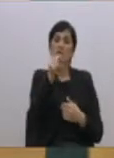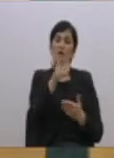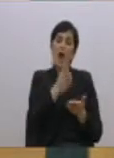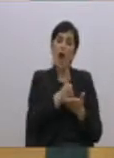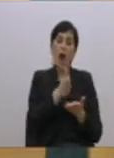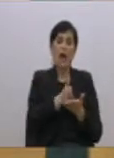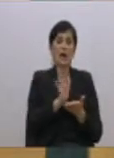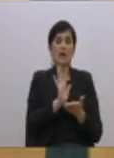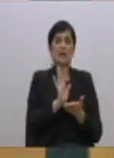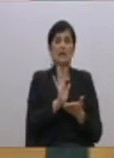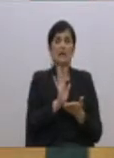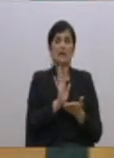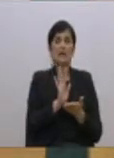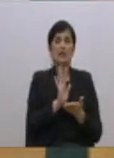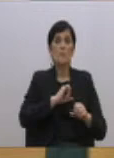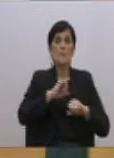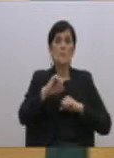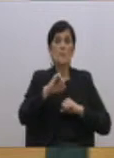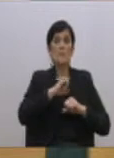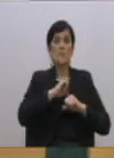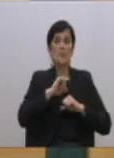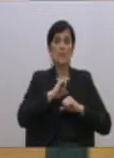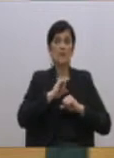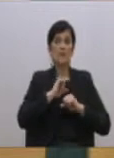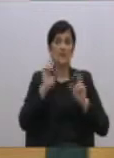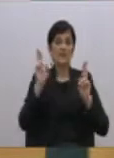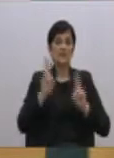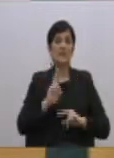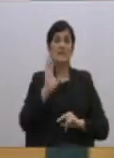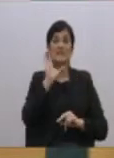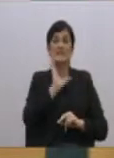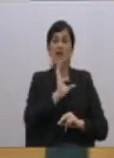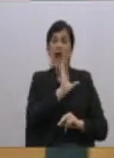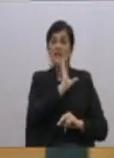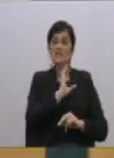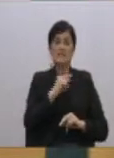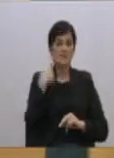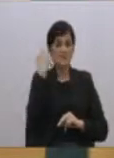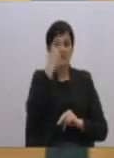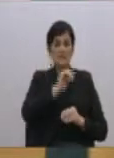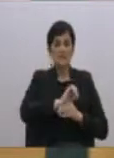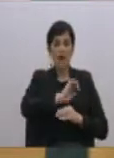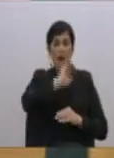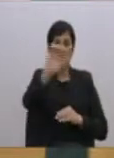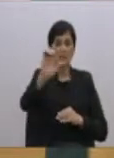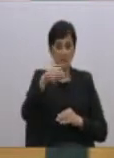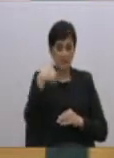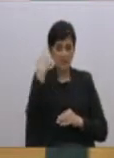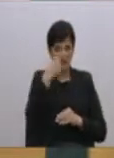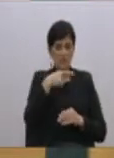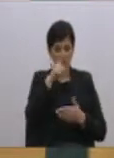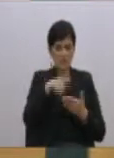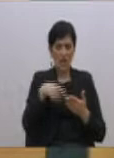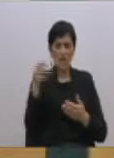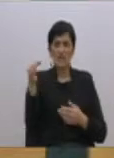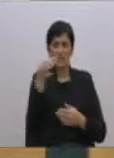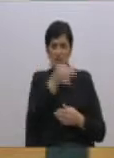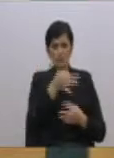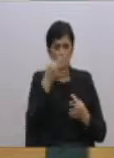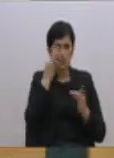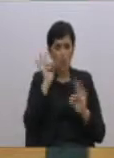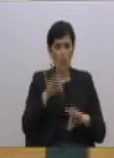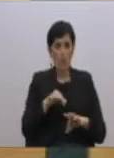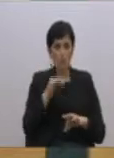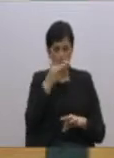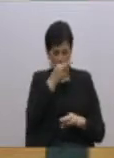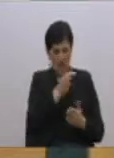ეს მივლინების წესი გაცემბირების სახით და გადასახლების სახით და დარწმუნებული ვარ გიპასუხებენ კომპეტენტურად და გეტყვიან რომ